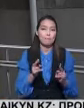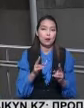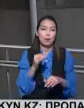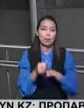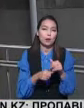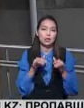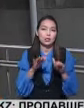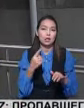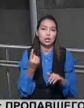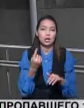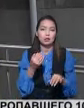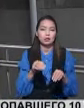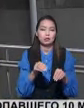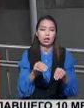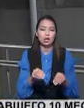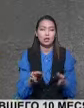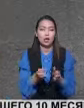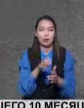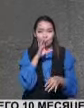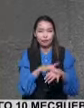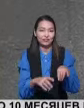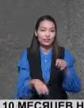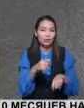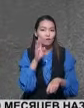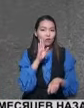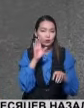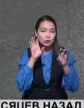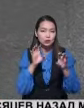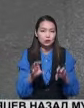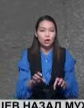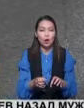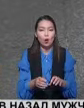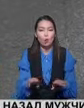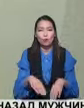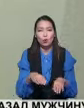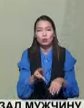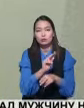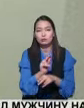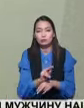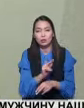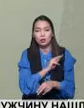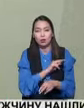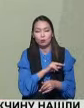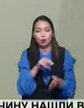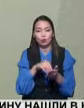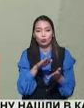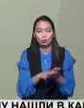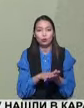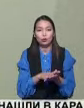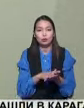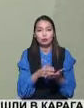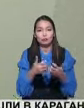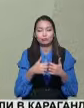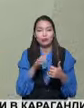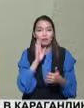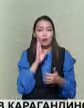дела, в одном из садоводческих кооперативов обнаружили нарушение водного законодательства, отсутствие исправных приборов учета воды. Экс-чиновник пообещал